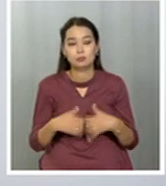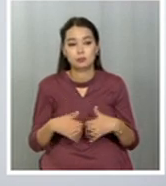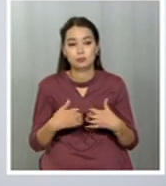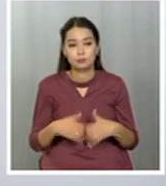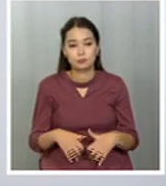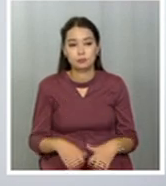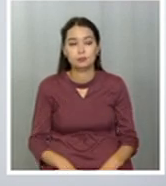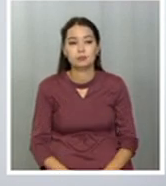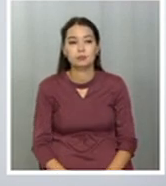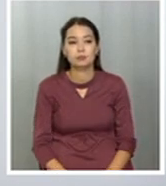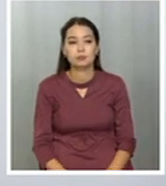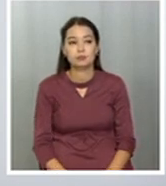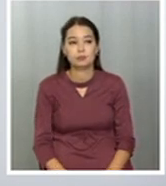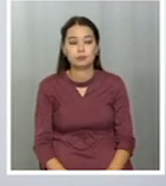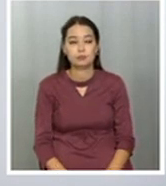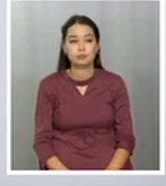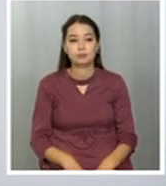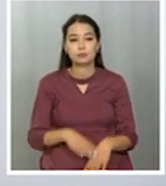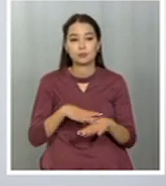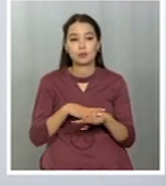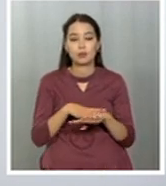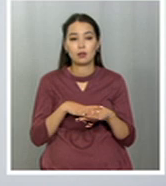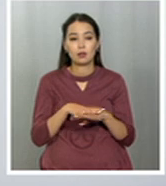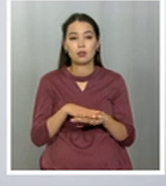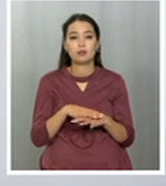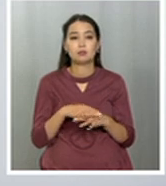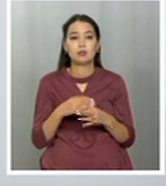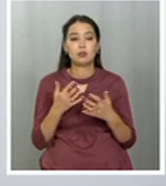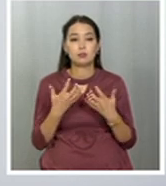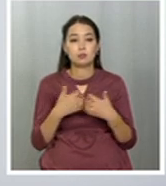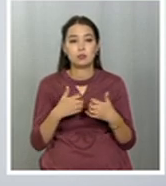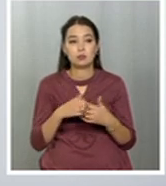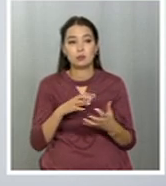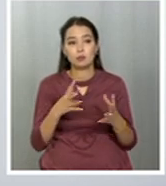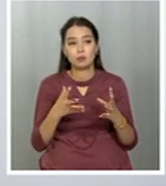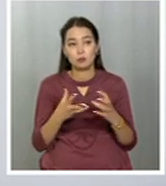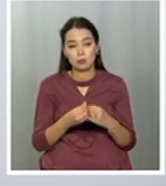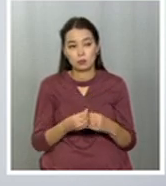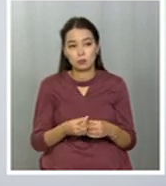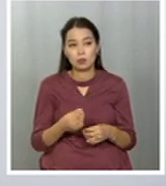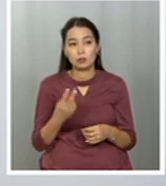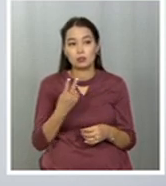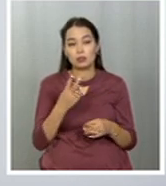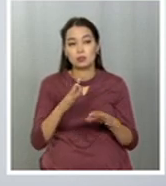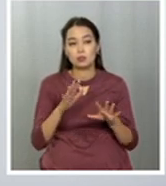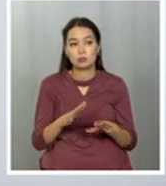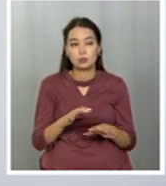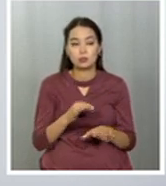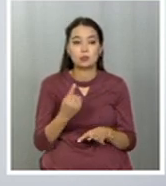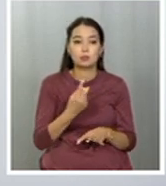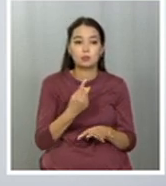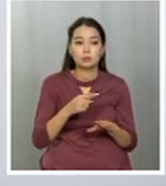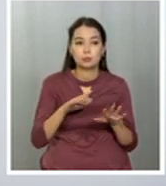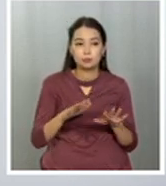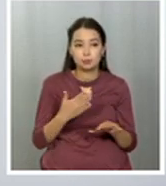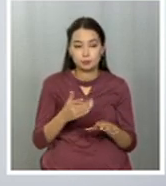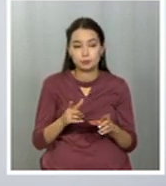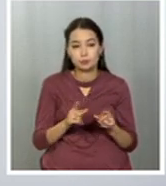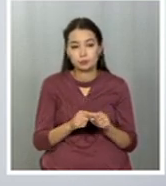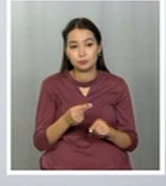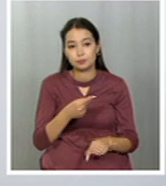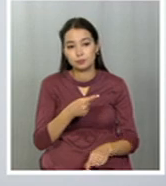Яғни, арифметикалық прогрессия болғандықтан ол екінші тұрған мүшеден бірінші тұрған мүшені